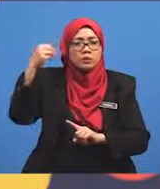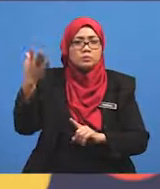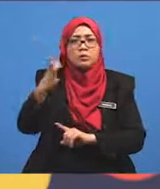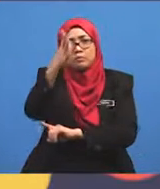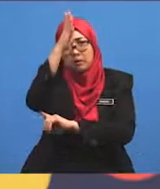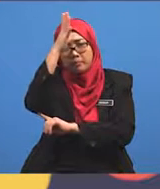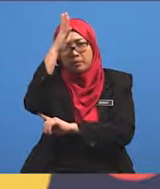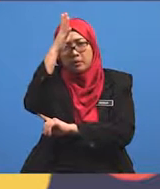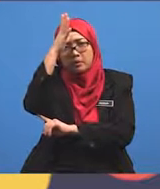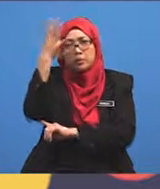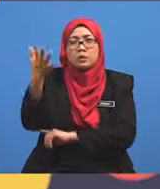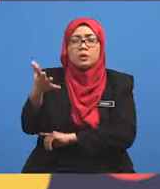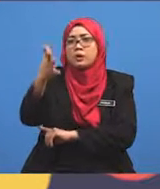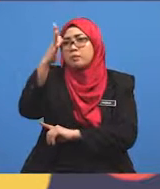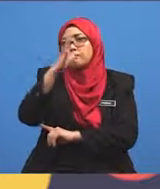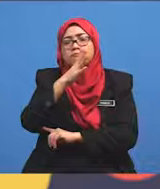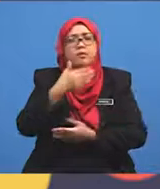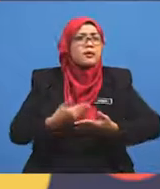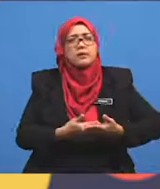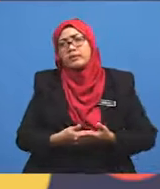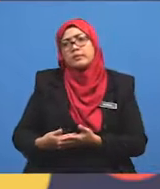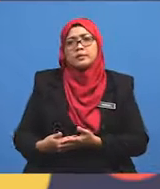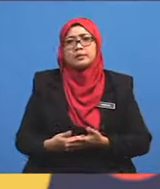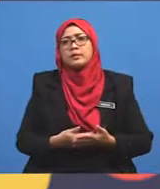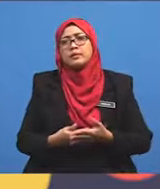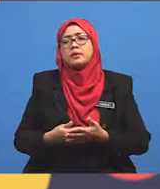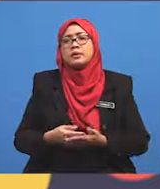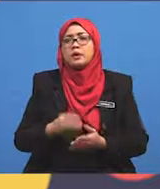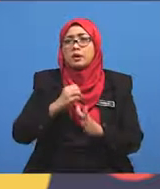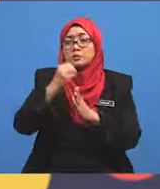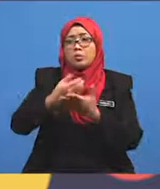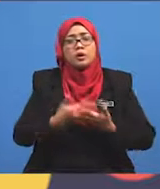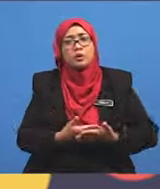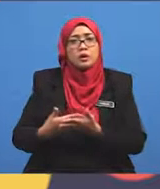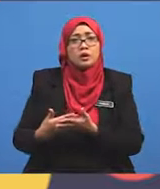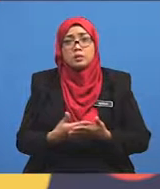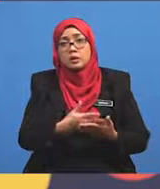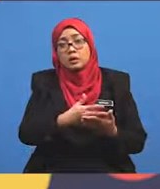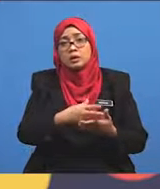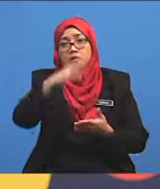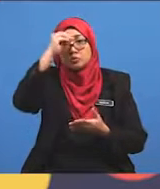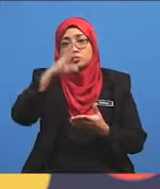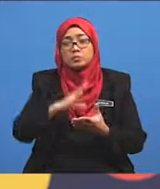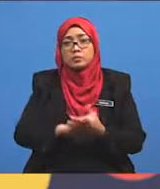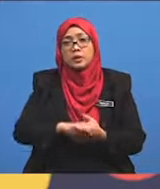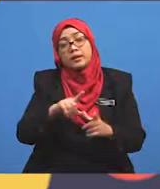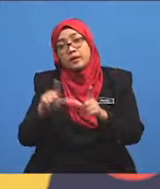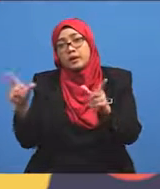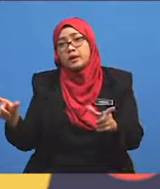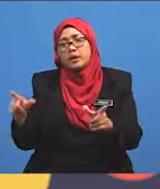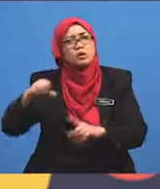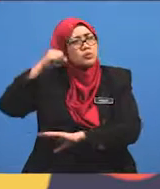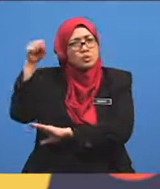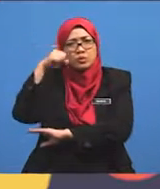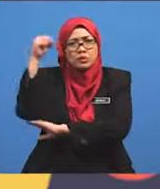mertua mereka atau anak-anak mereka atau anak-anak tiri mereka atau saudara-saudara mereka